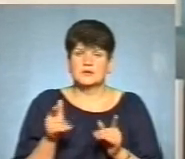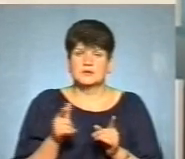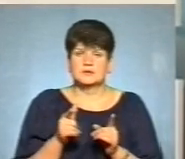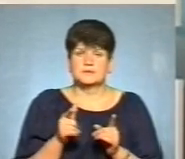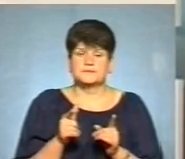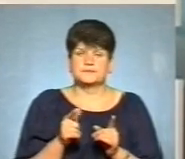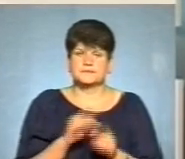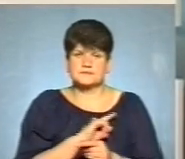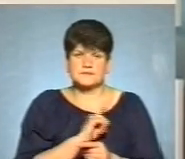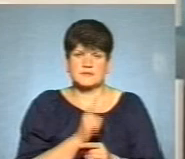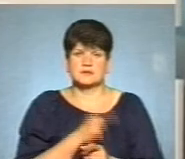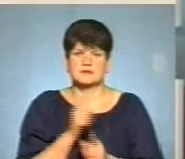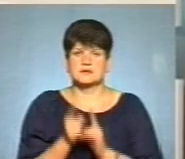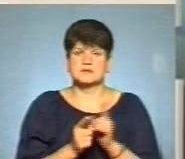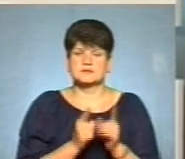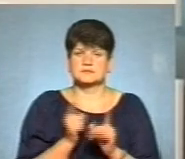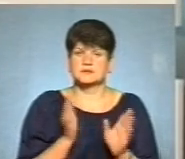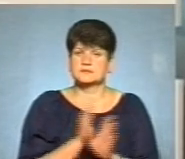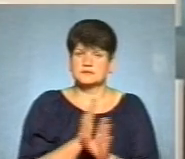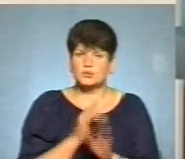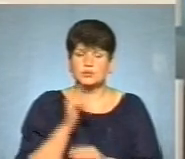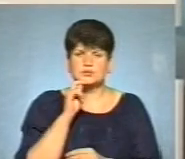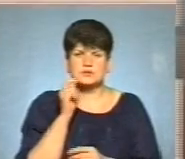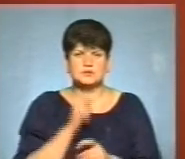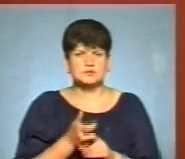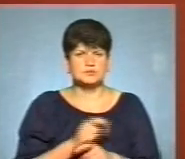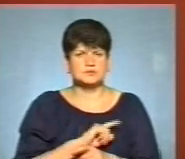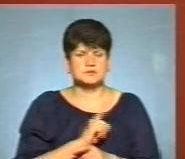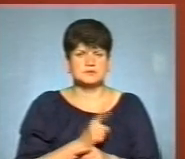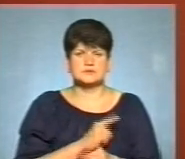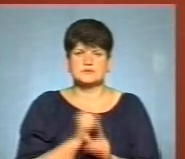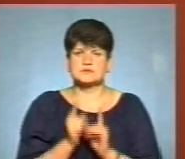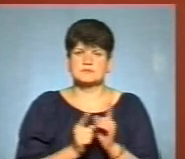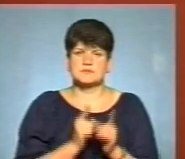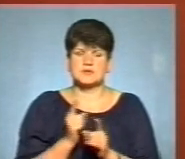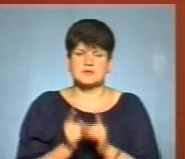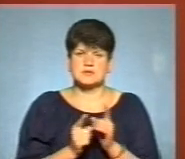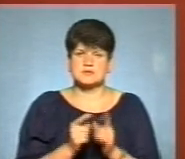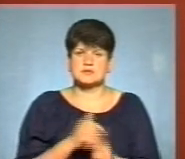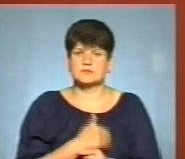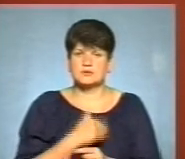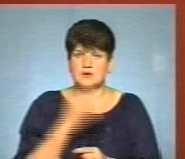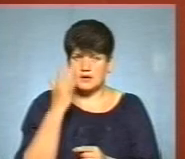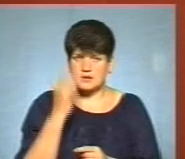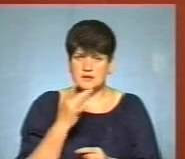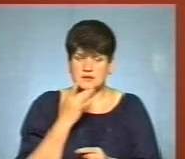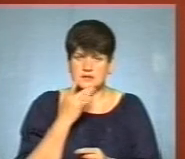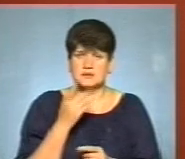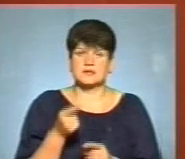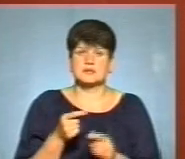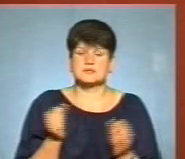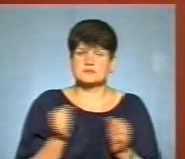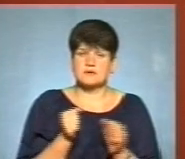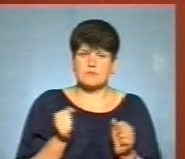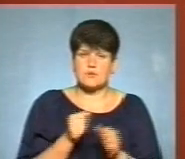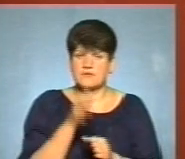змін. В Україні найбільше змінюється температура літніх місяців, найбільше змінюється температура зимових